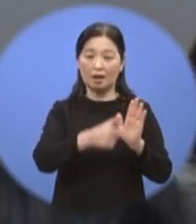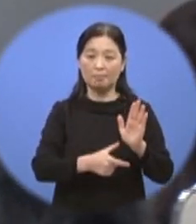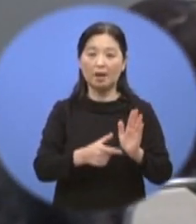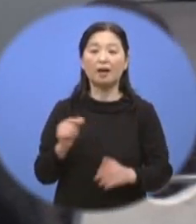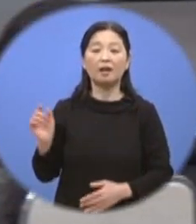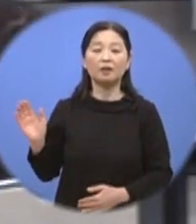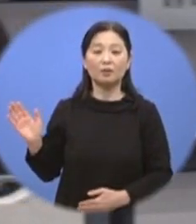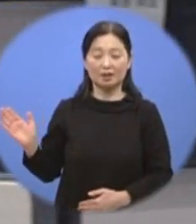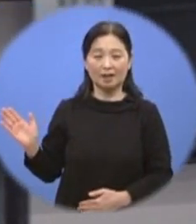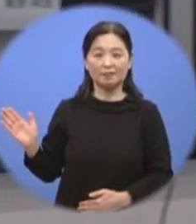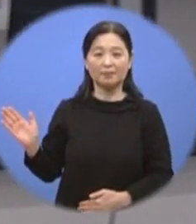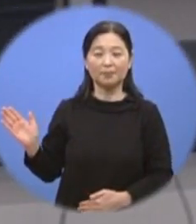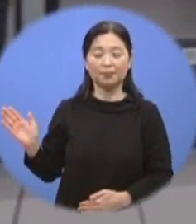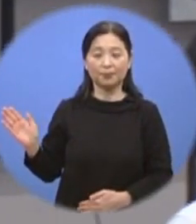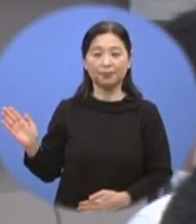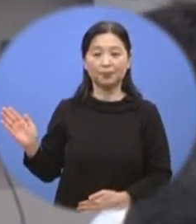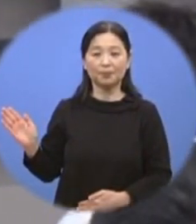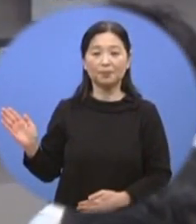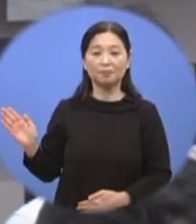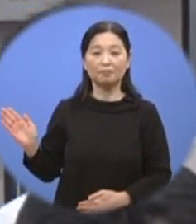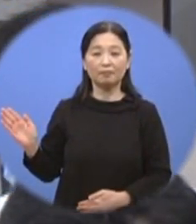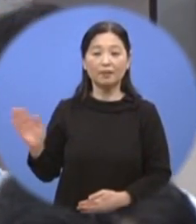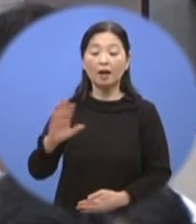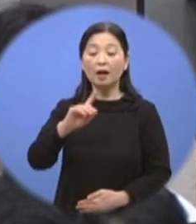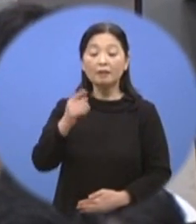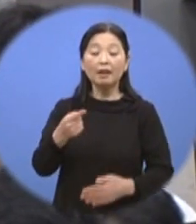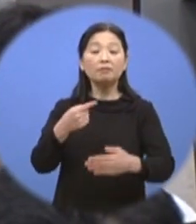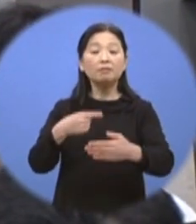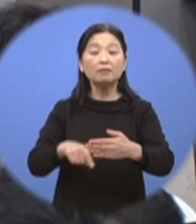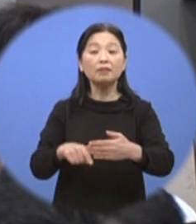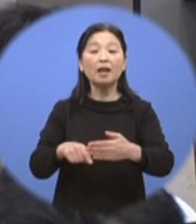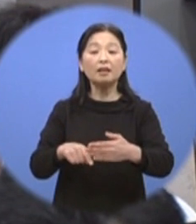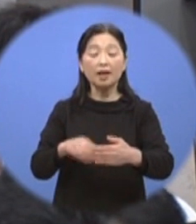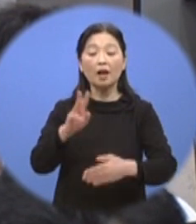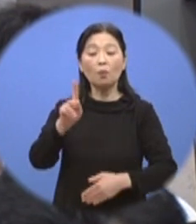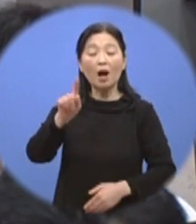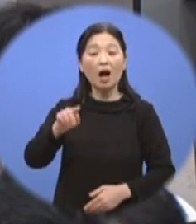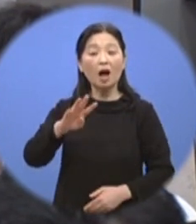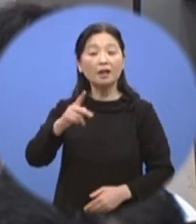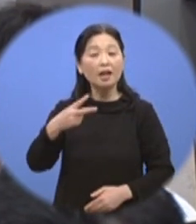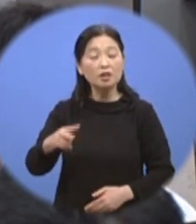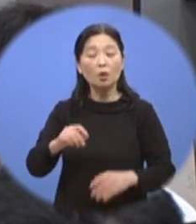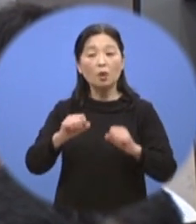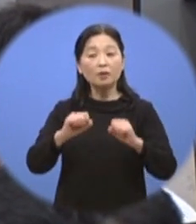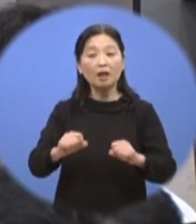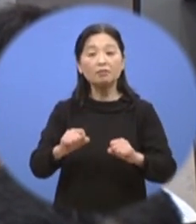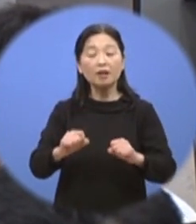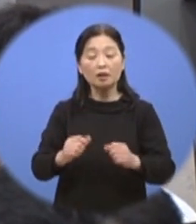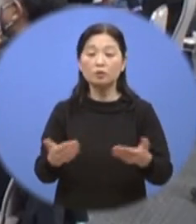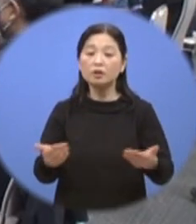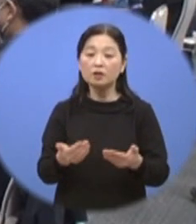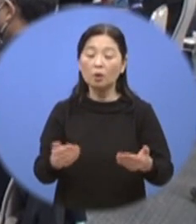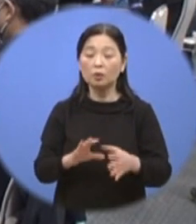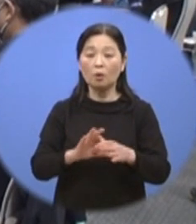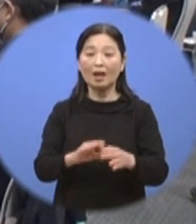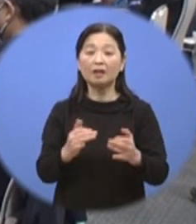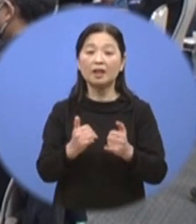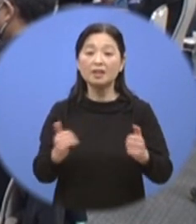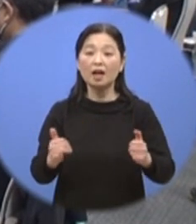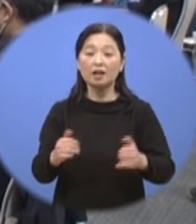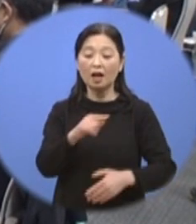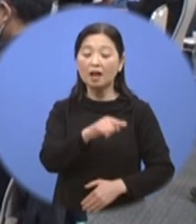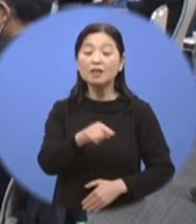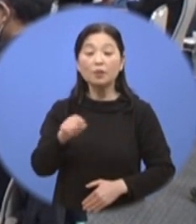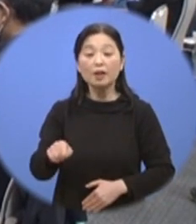ワーケーション事例です。県内でワーケーションの事業を展開する企業の関係者がそれぞれの取り組みを紹介